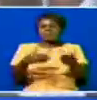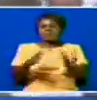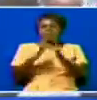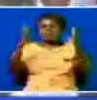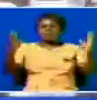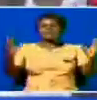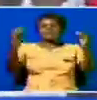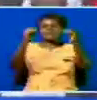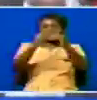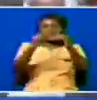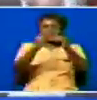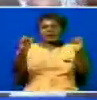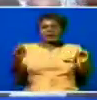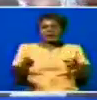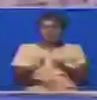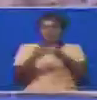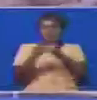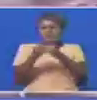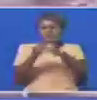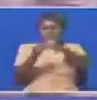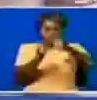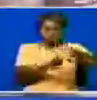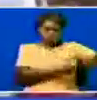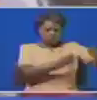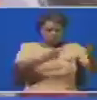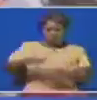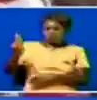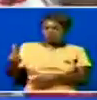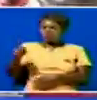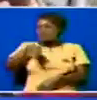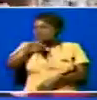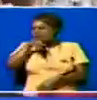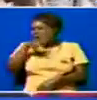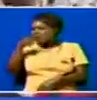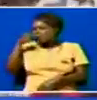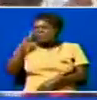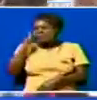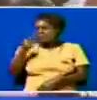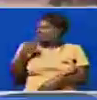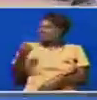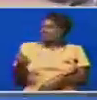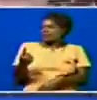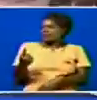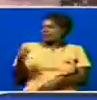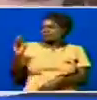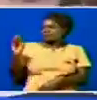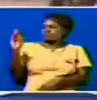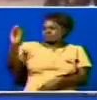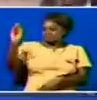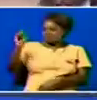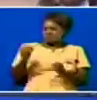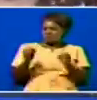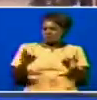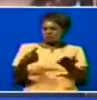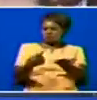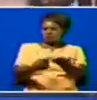mkuu utakaofanyika katika bustani ya Uhuru hapa Nairobi. Raila Odinga na Kalonzo Musyoka wameshikilia kwamba wataapishwa iwapo